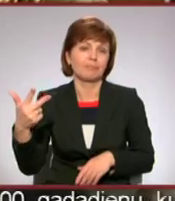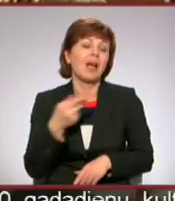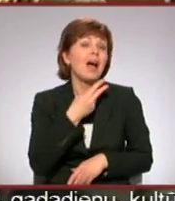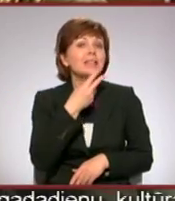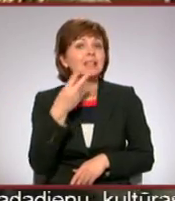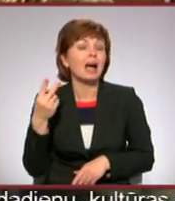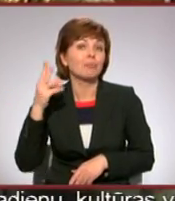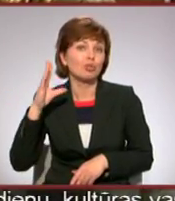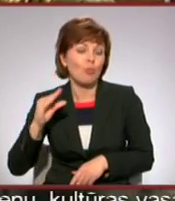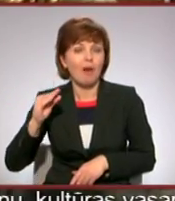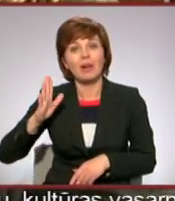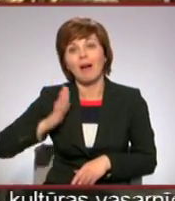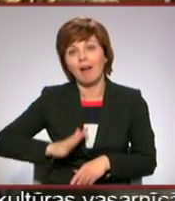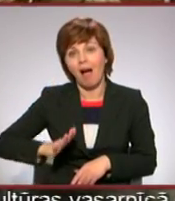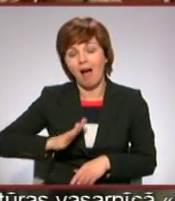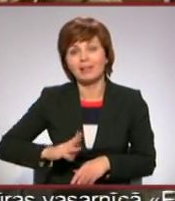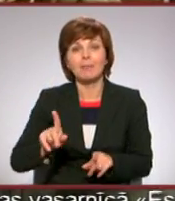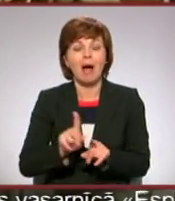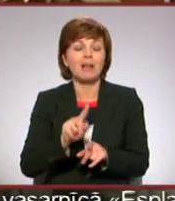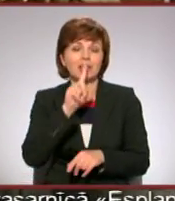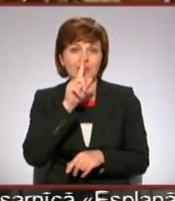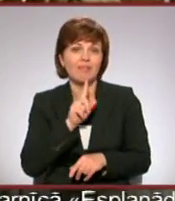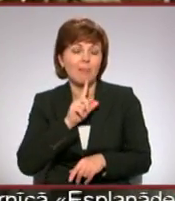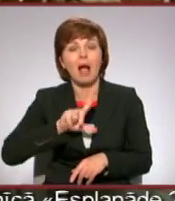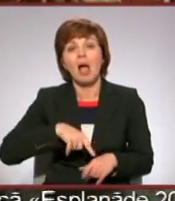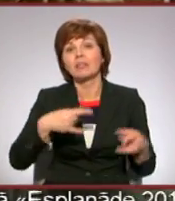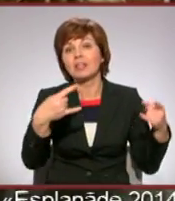Skatīsimies šovakar, gaidīsim un gaidīsim arī svētdienu Latvijas